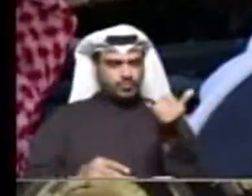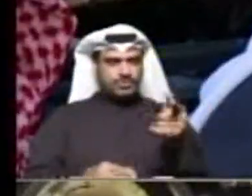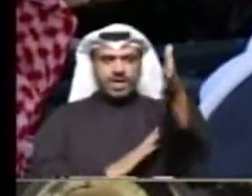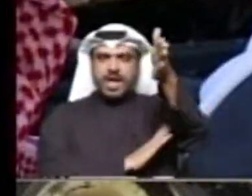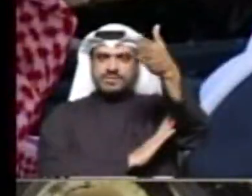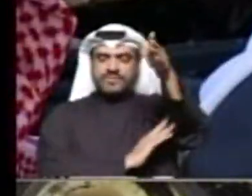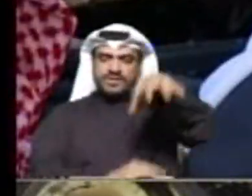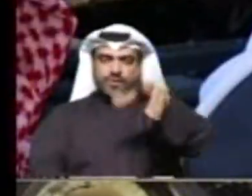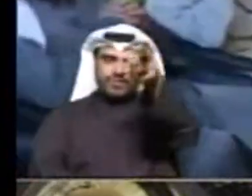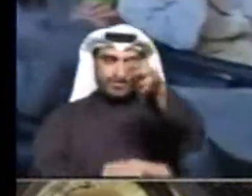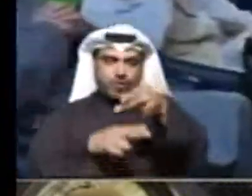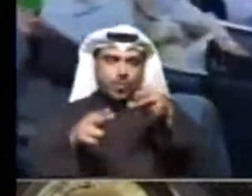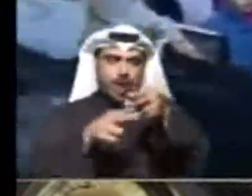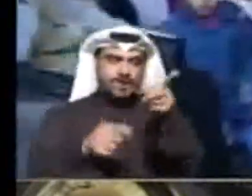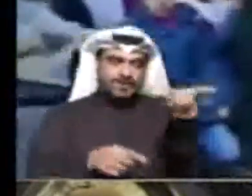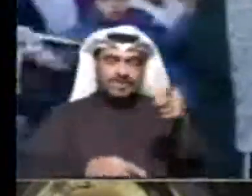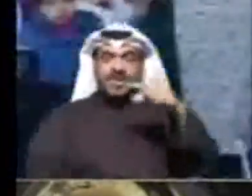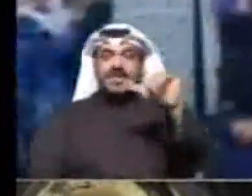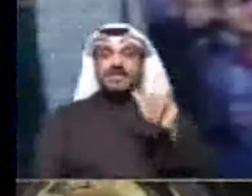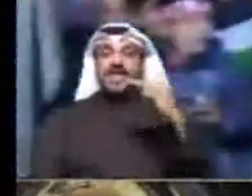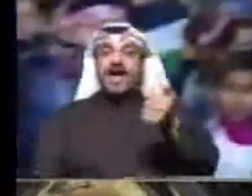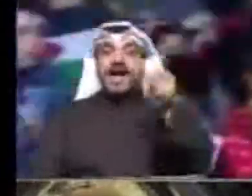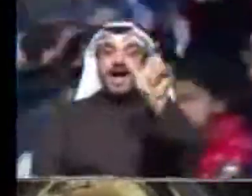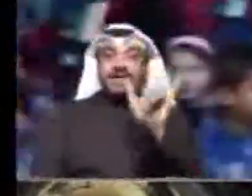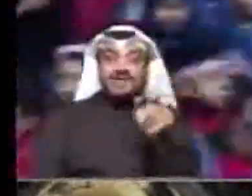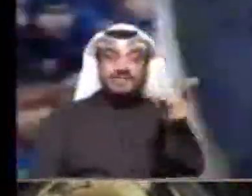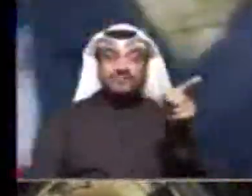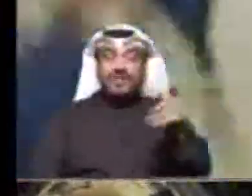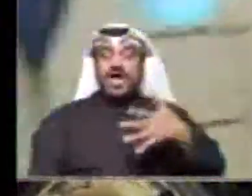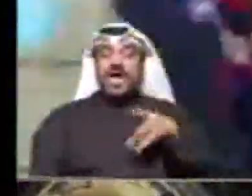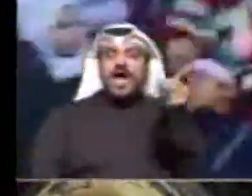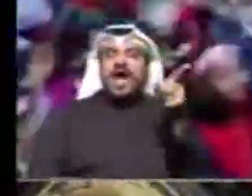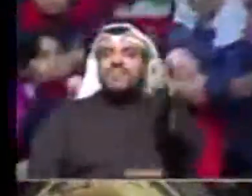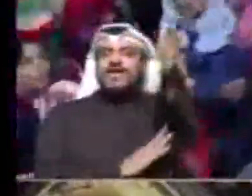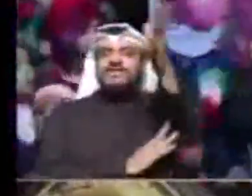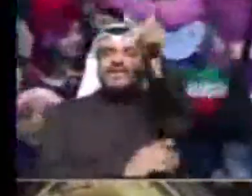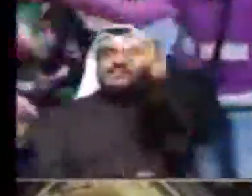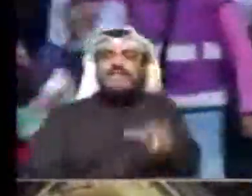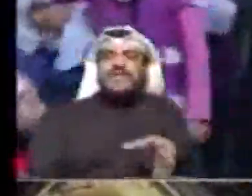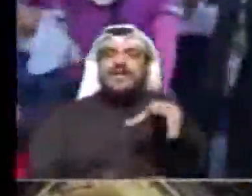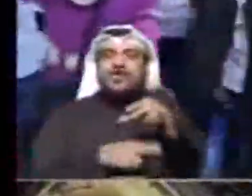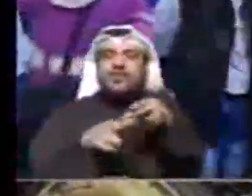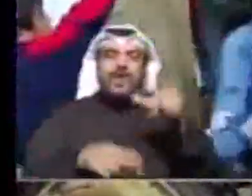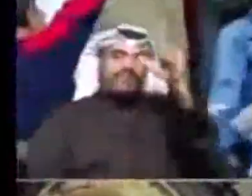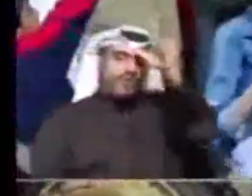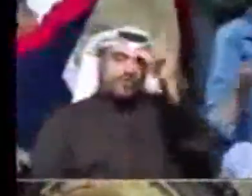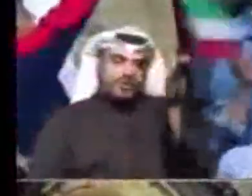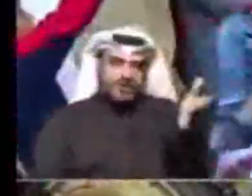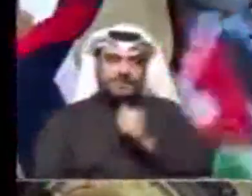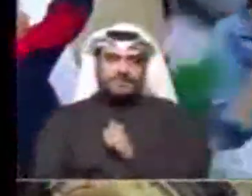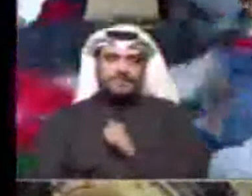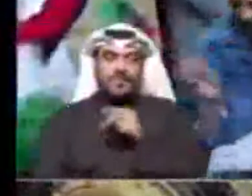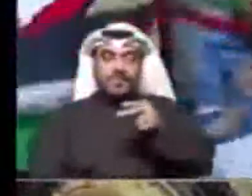دولة الكويت في الأردن عزيز الدحاني، الذي يواصل جهودا حثيثة في متابعة الأعمال الإنسانية والخيرية